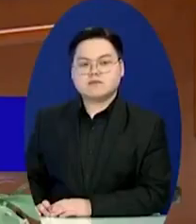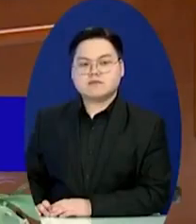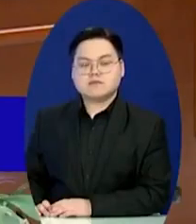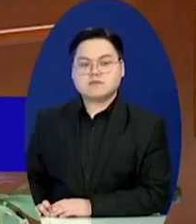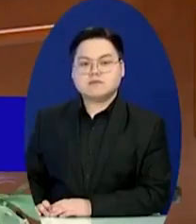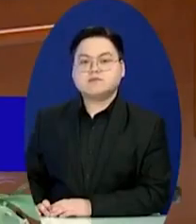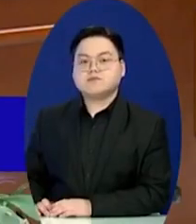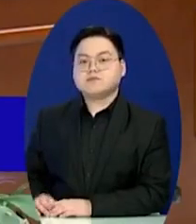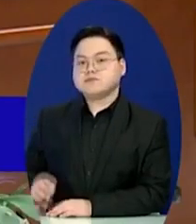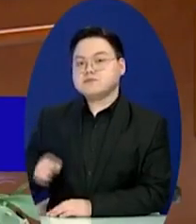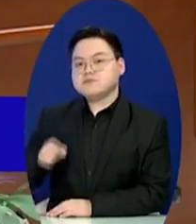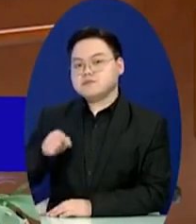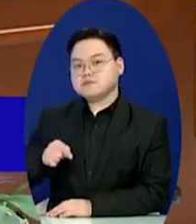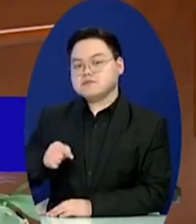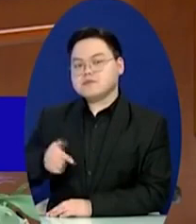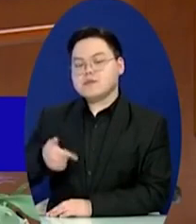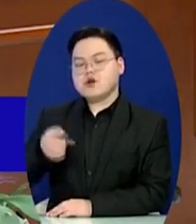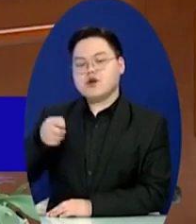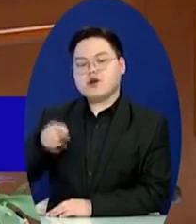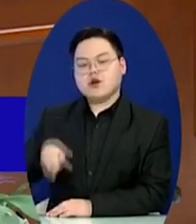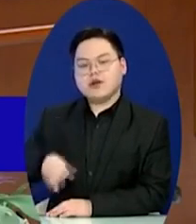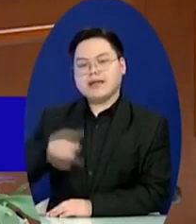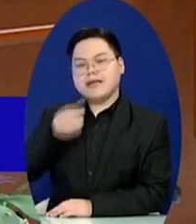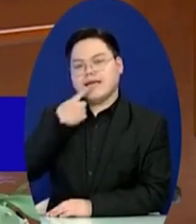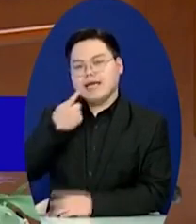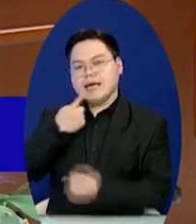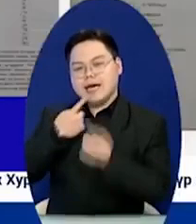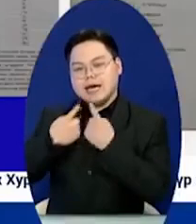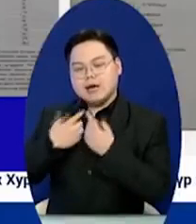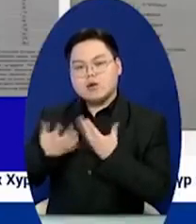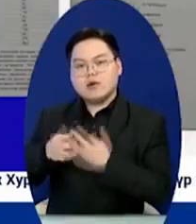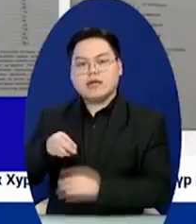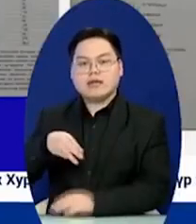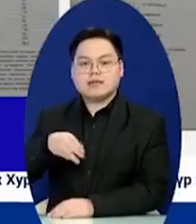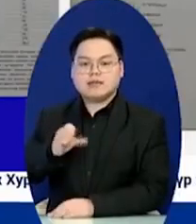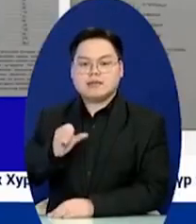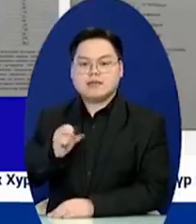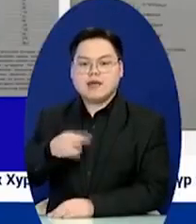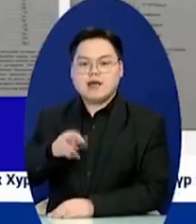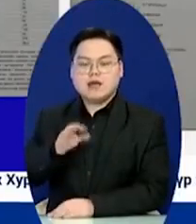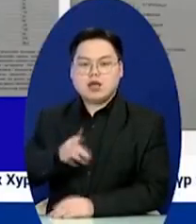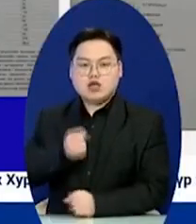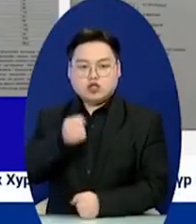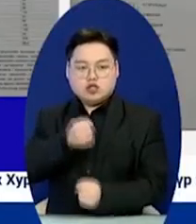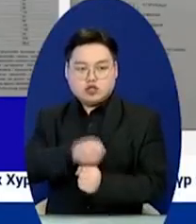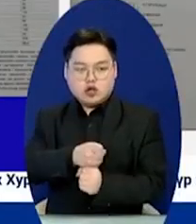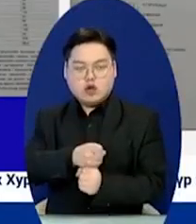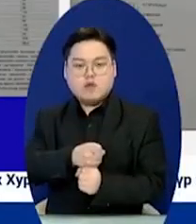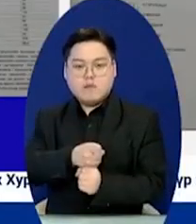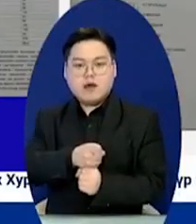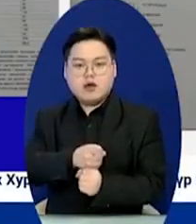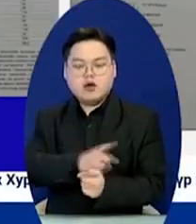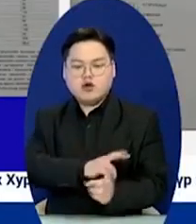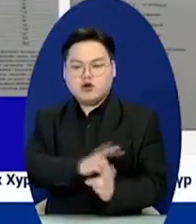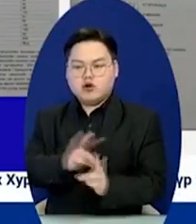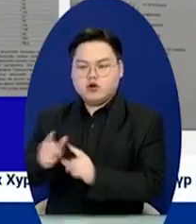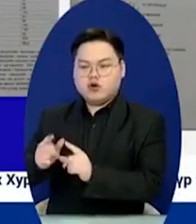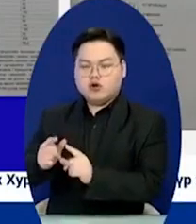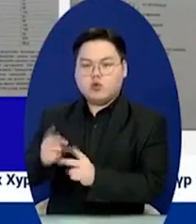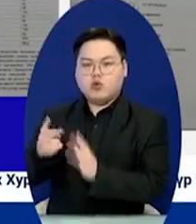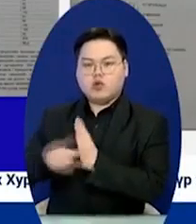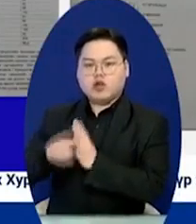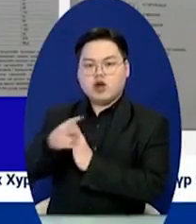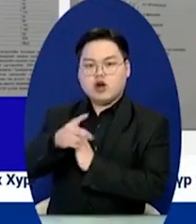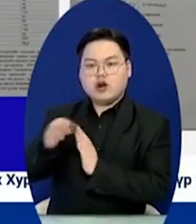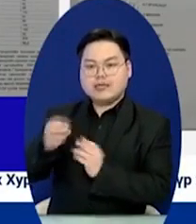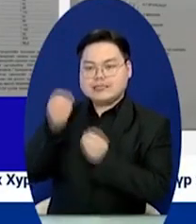гол нөгөө дурдгадаад байгаа нь энэ тендерийн зориултыг өөрчлөөд үнэлгээний хороор ингээд зарлдсан байна. Тэгээд энтэй